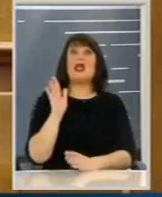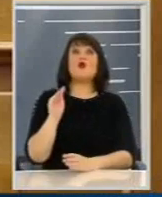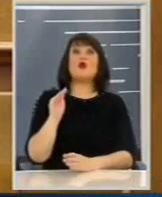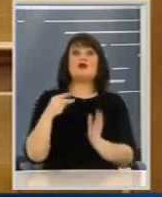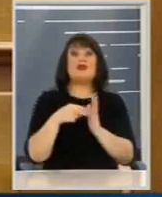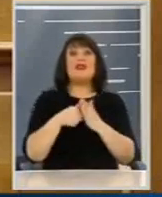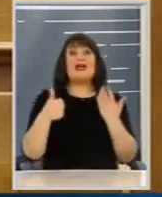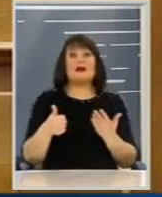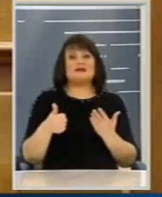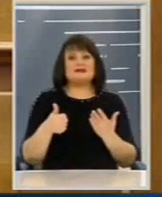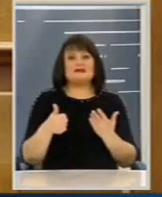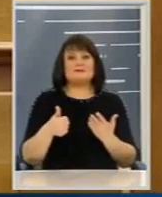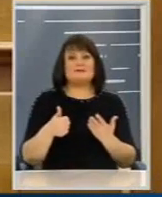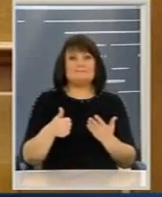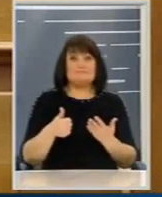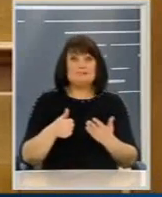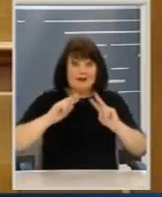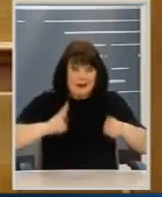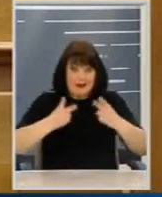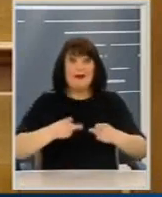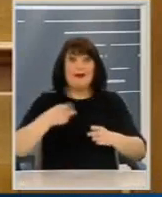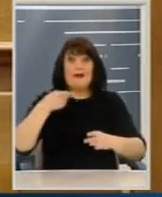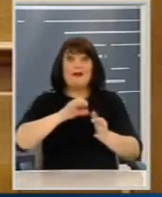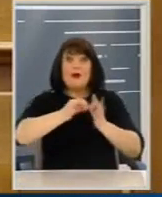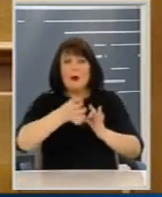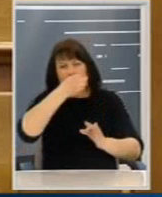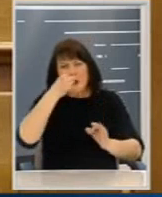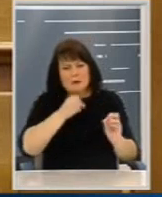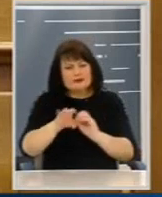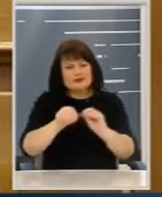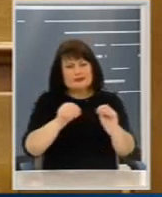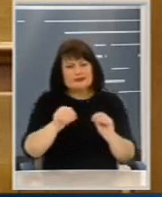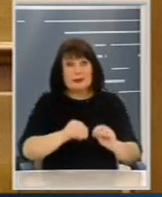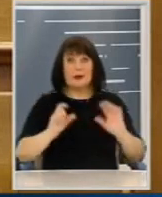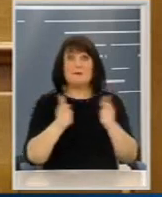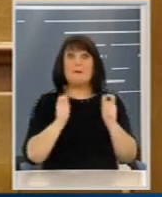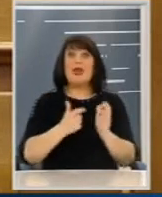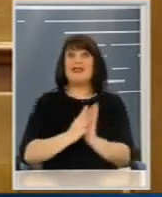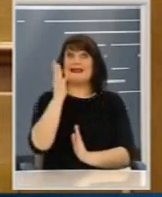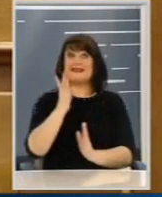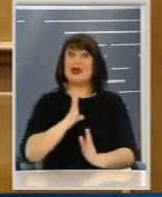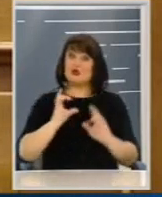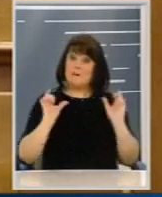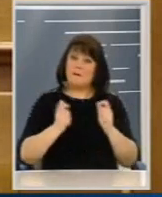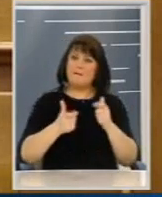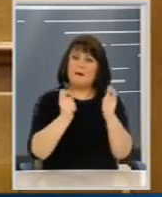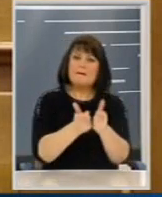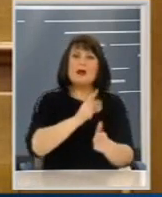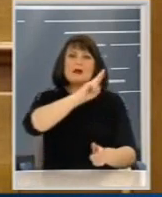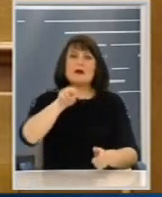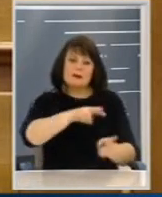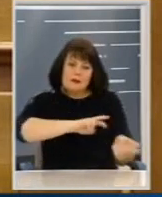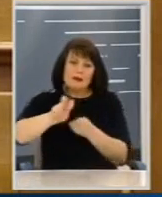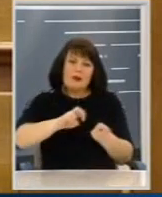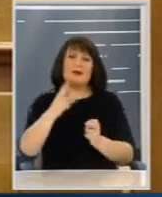2016 είχαμε εξάρθρωση εγκληματικής οργάνωσης διακίνησης ναρκωτικών, συνελήφθησαν 14 άτομα και κατασχέθηκαν